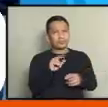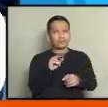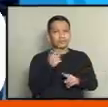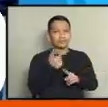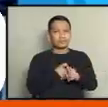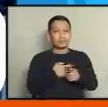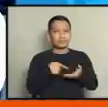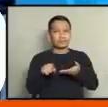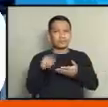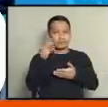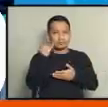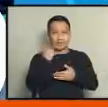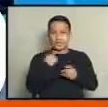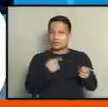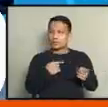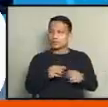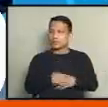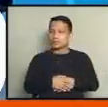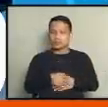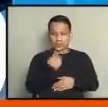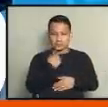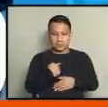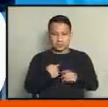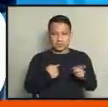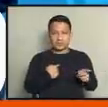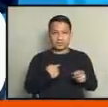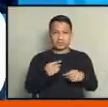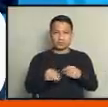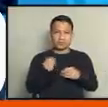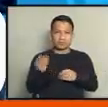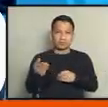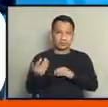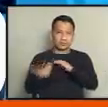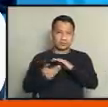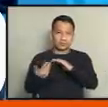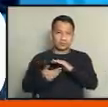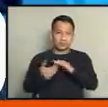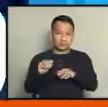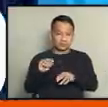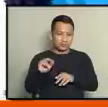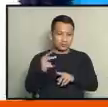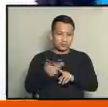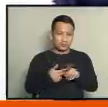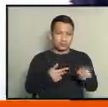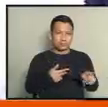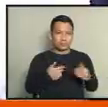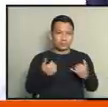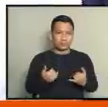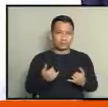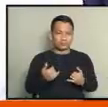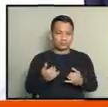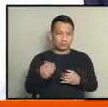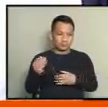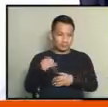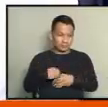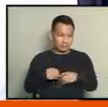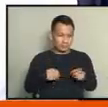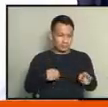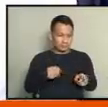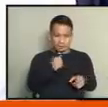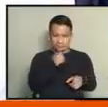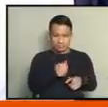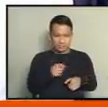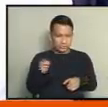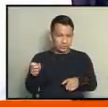pay? Okay. Sabi niya po, Sir, sa akin, pag nagbigay daw yung kliyente ng 13 month pay, magkakaroon daw kami. Sabi ko, hindi